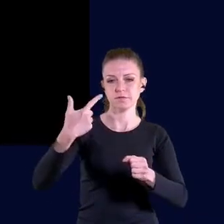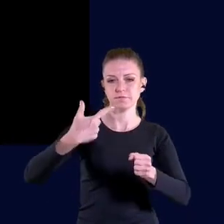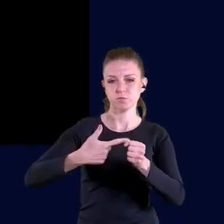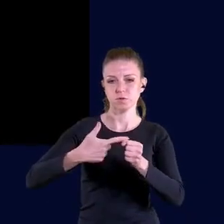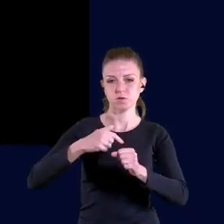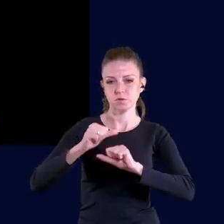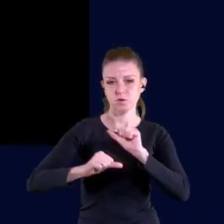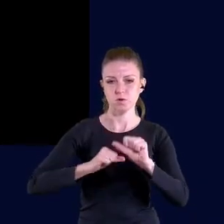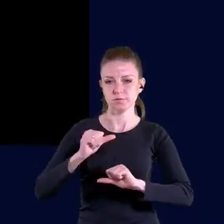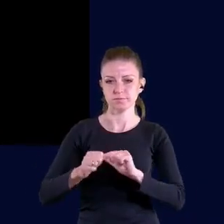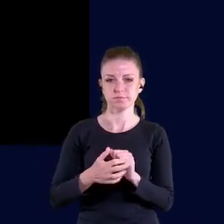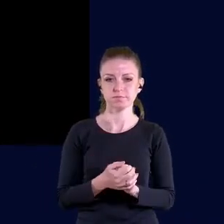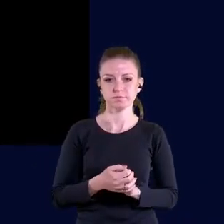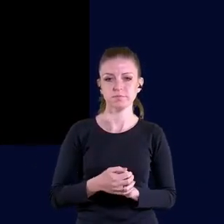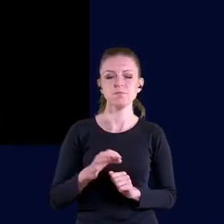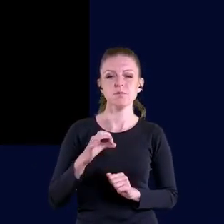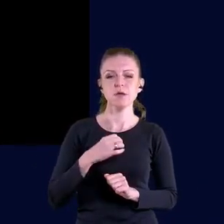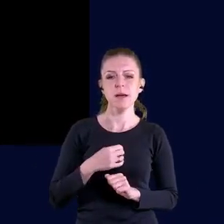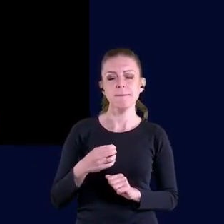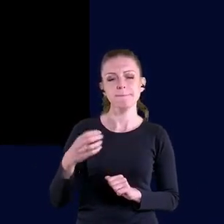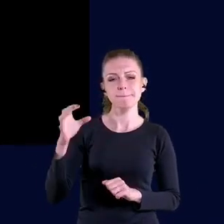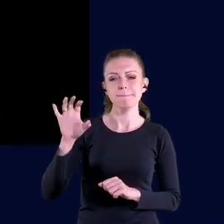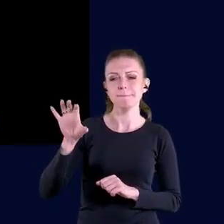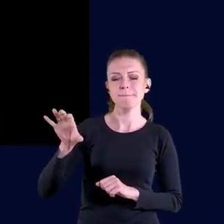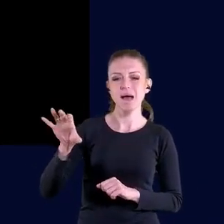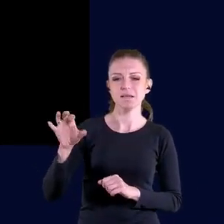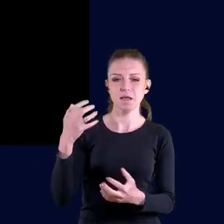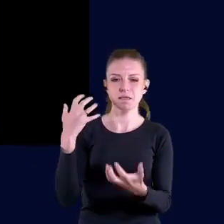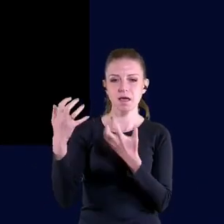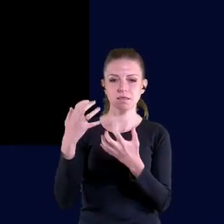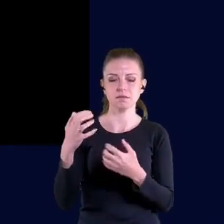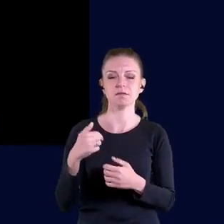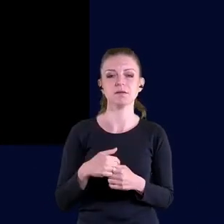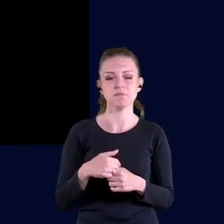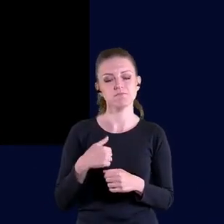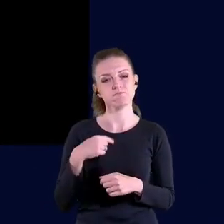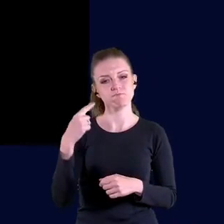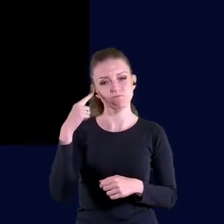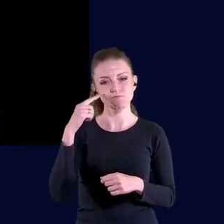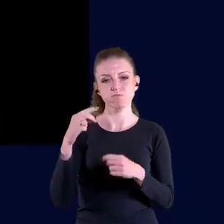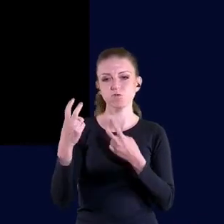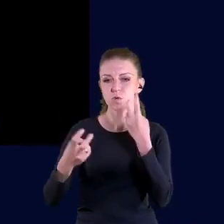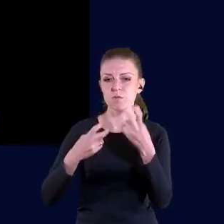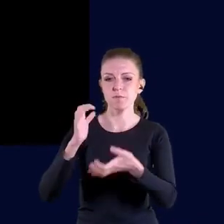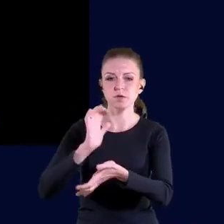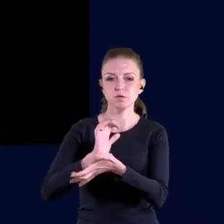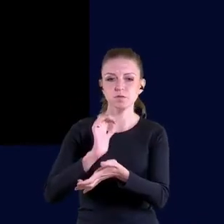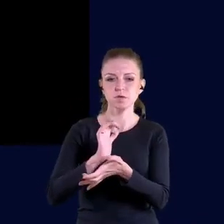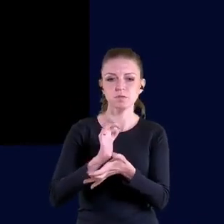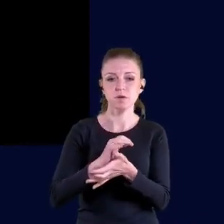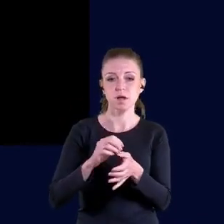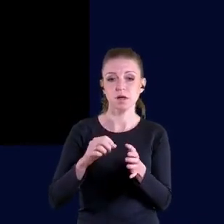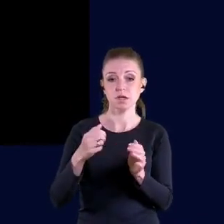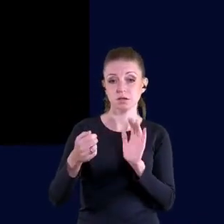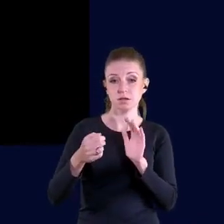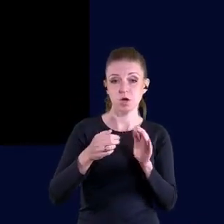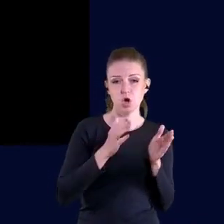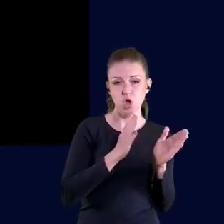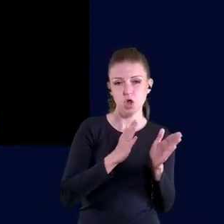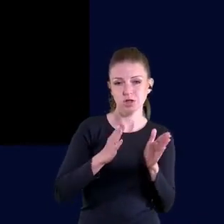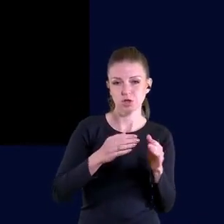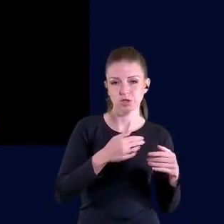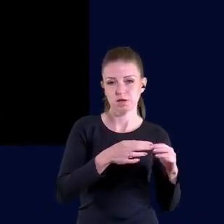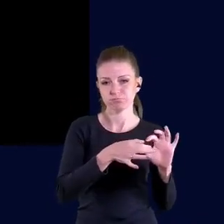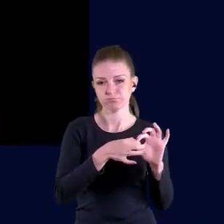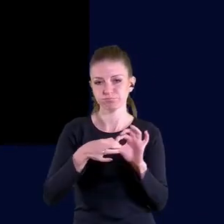ja z bazy szukałam artykuły z czasopism w zakresie chronologicznym 2017 220